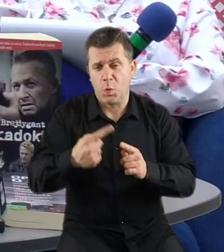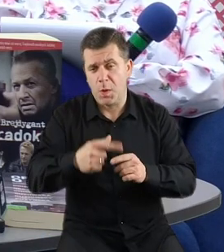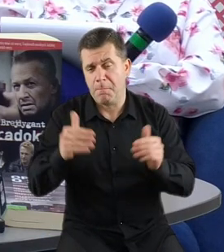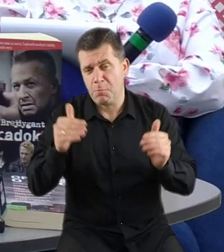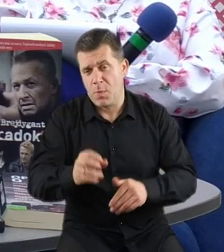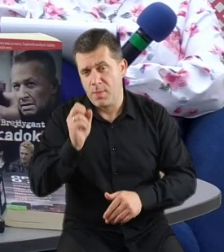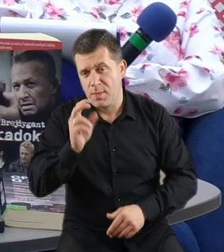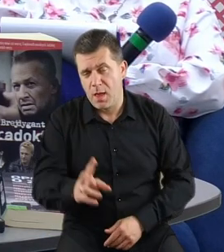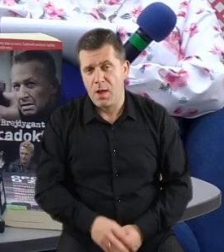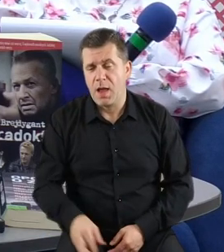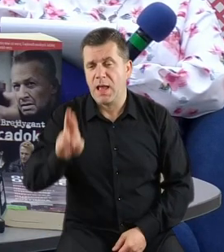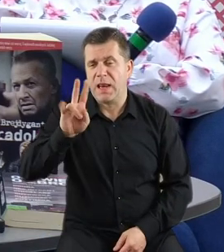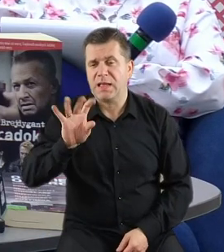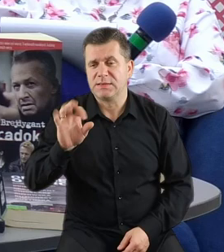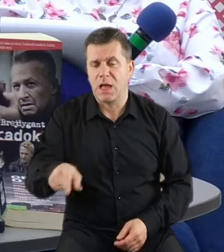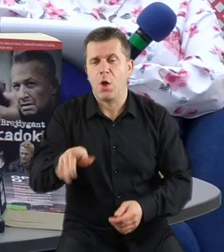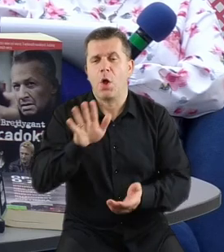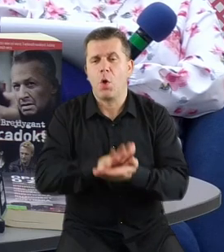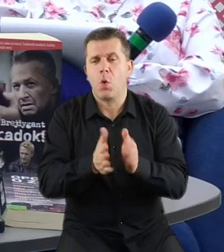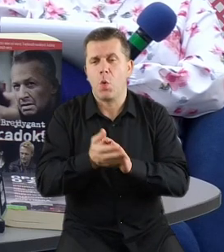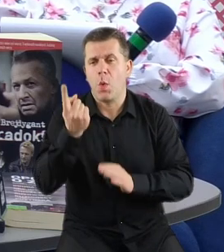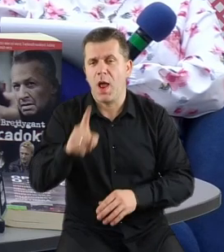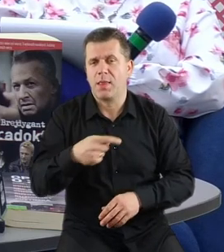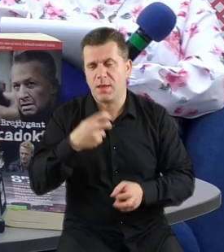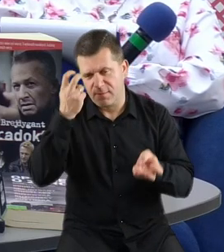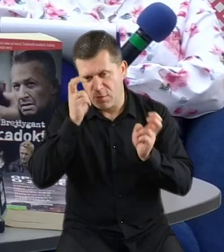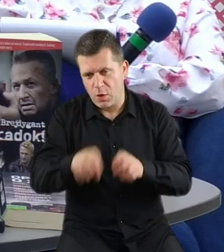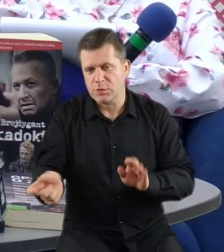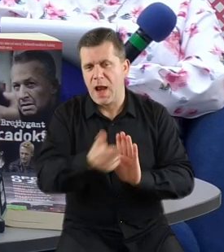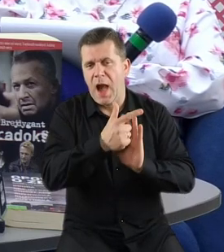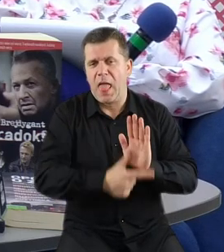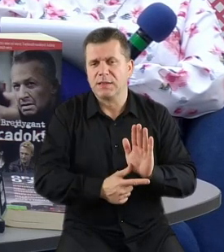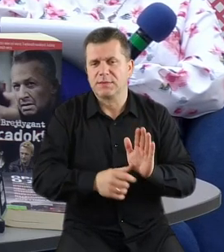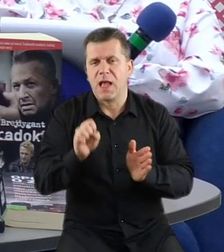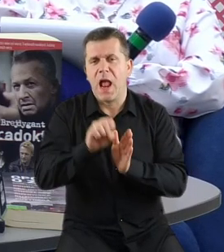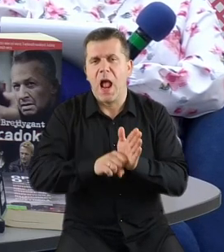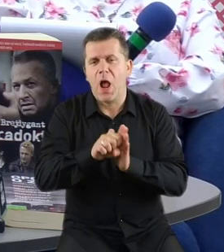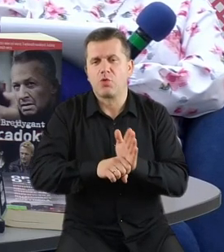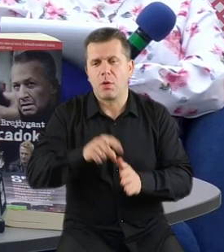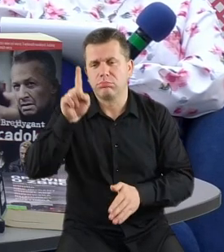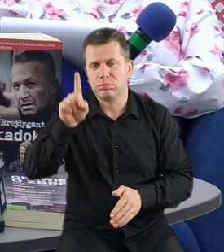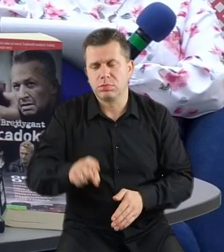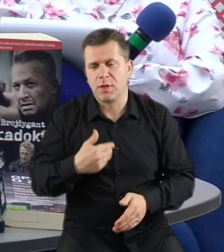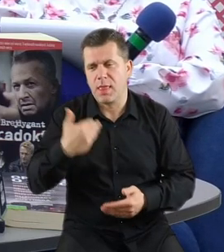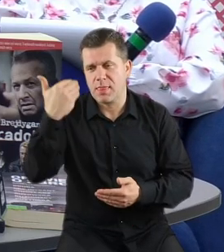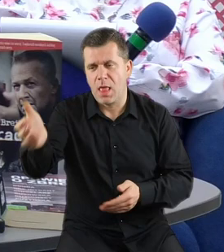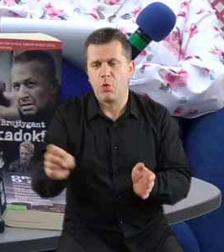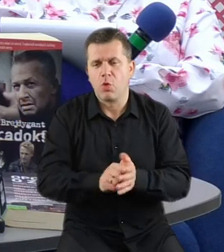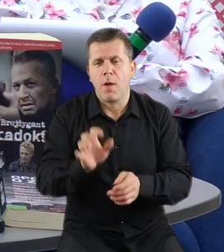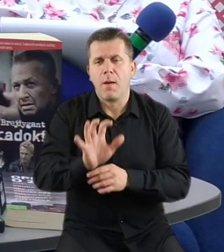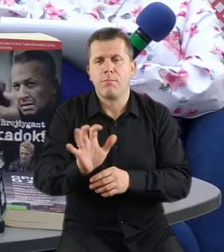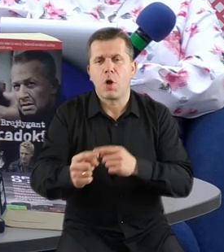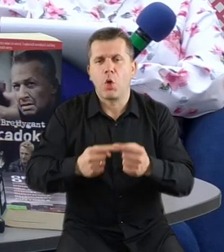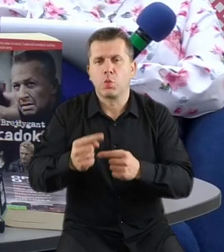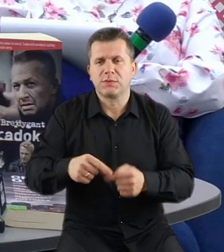znaczy na przykład przy rysie układzie, no stworzyliśmy taką listę aktorów, którą daliśmy producentom, oni